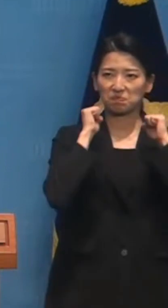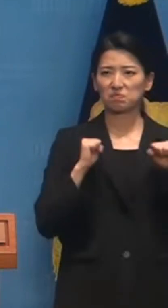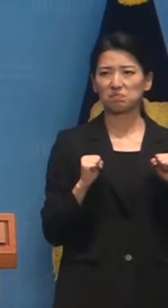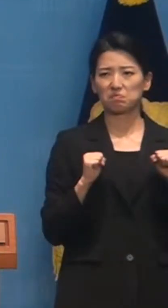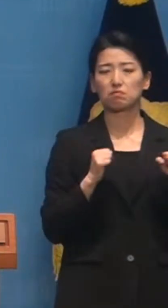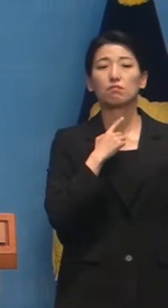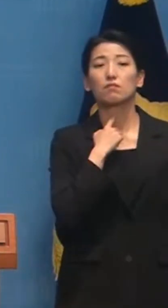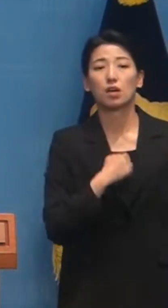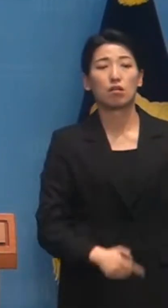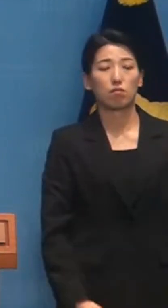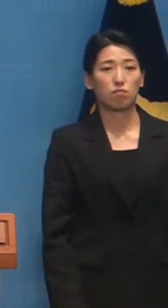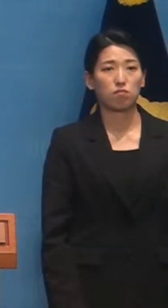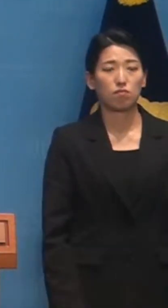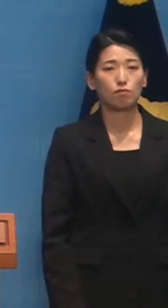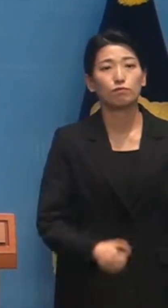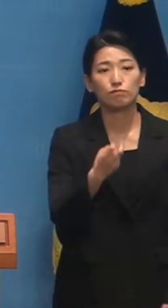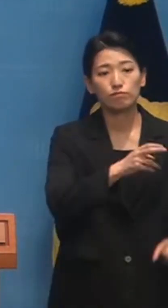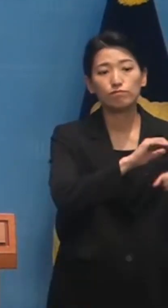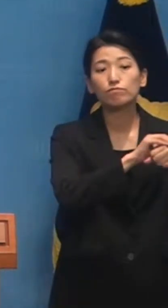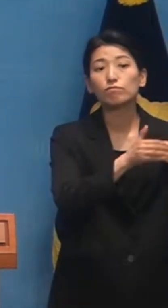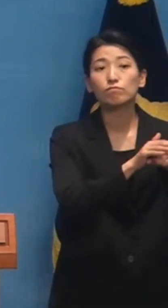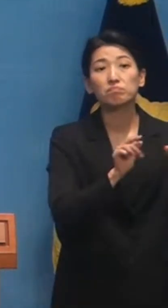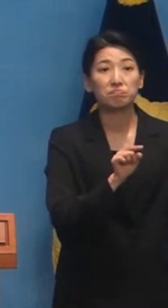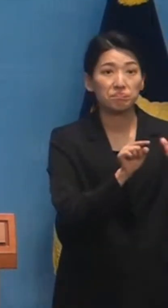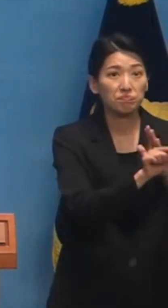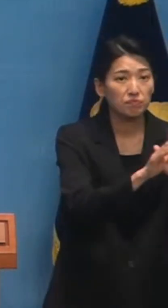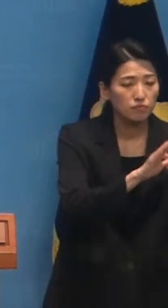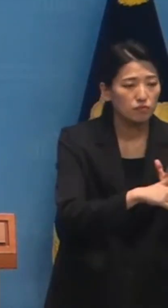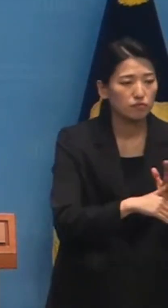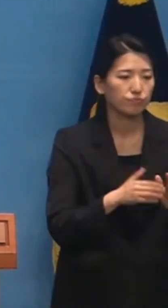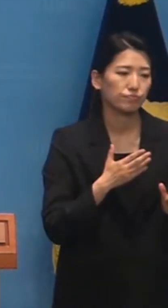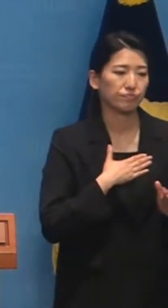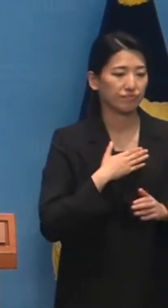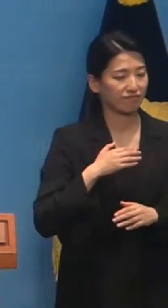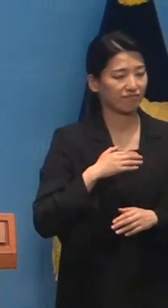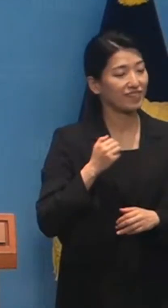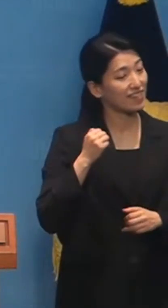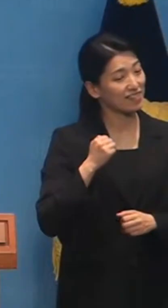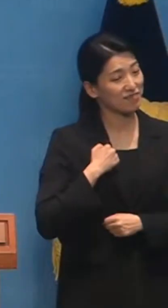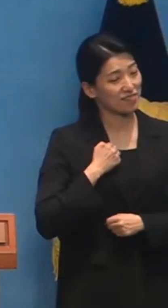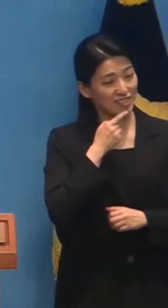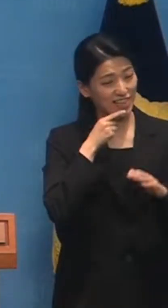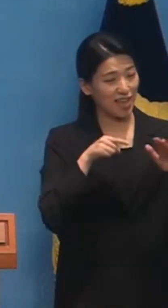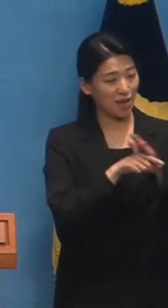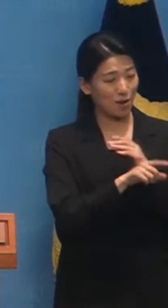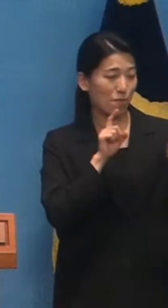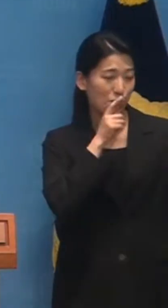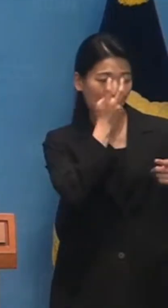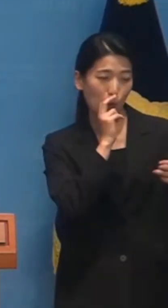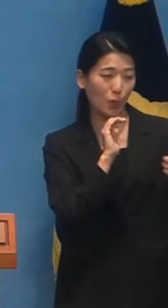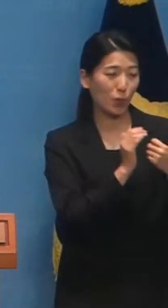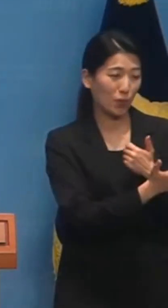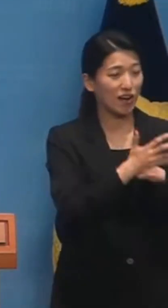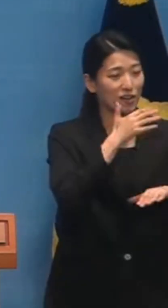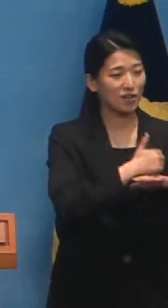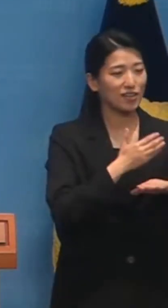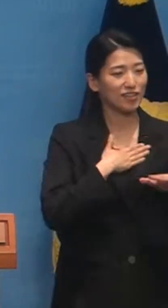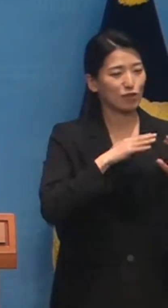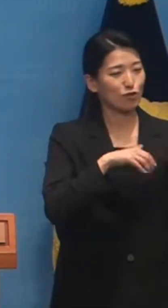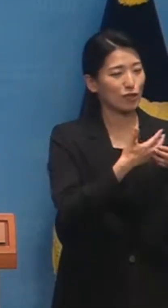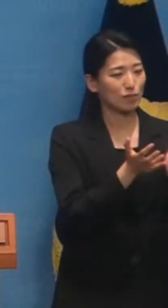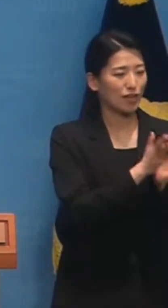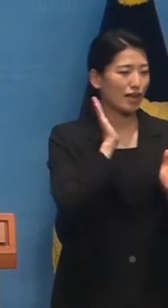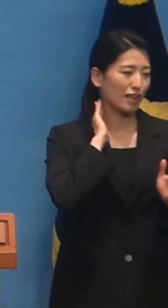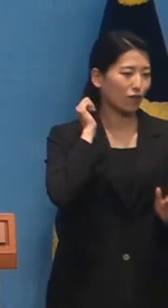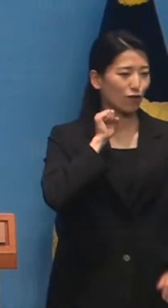후보는 대구에서 내란 사과 거부해서 후보가 되었다고 의수대기까지 하였습니다. 불법